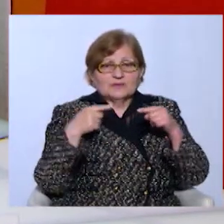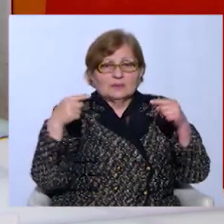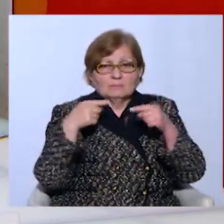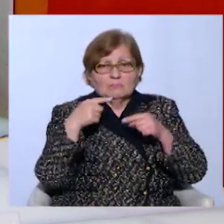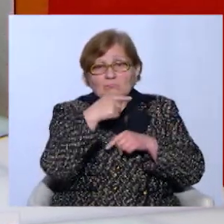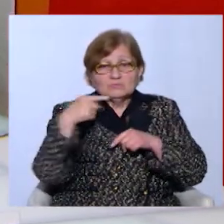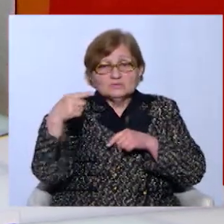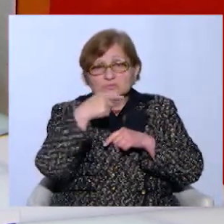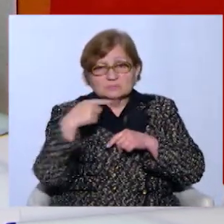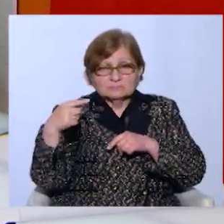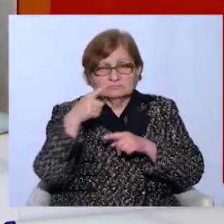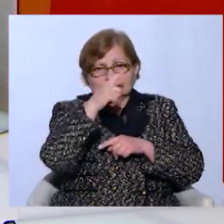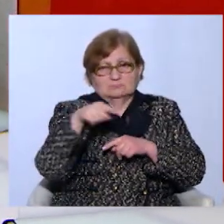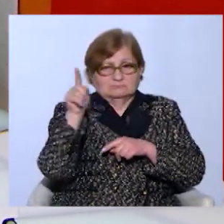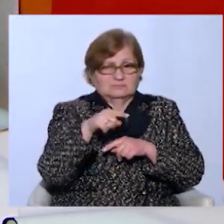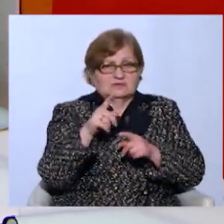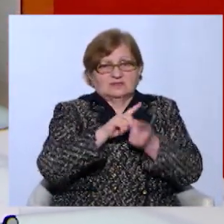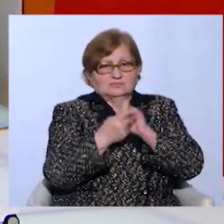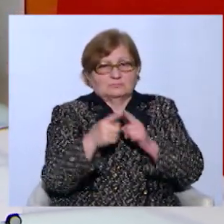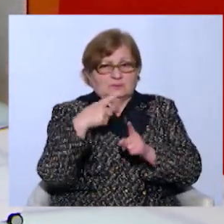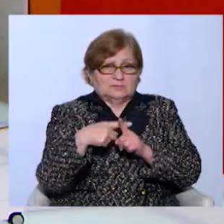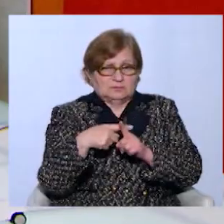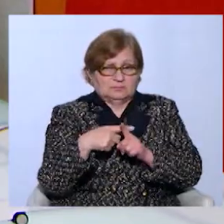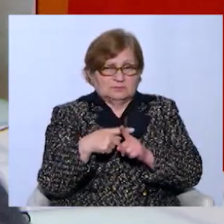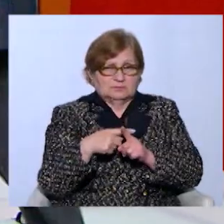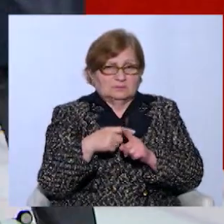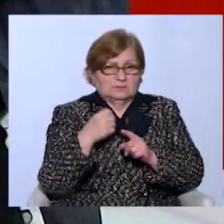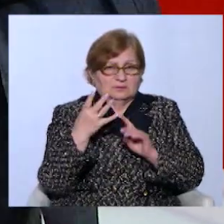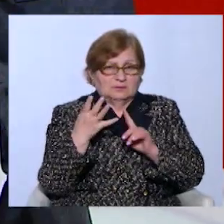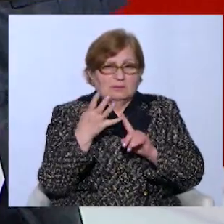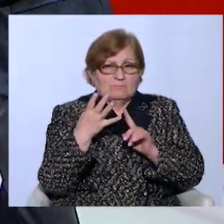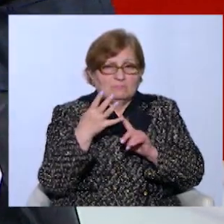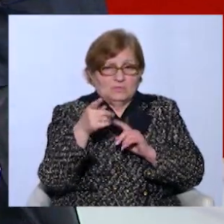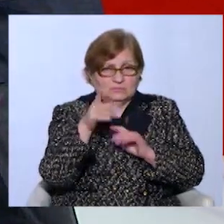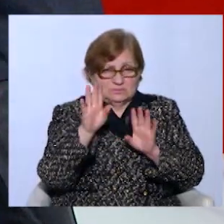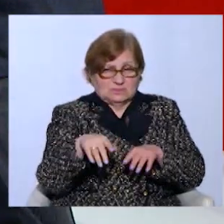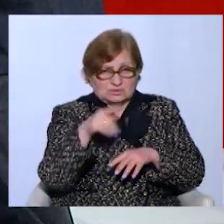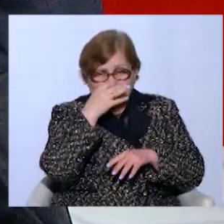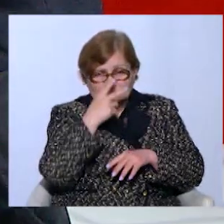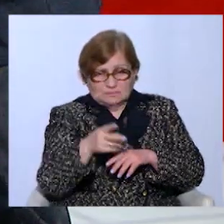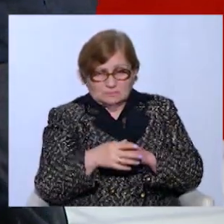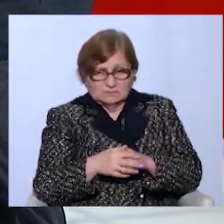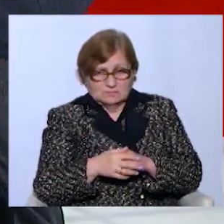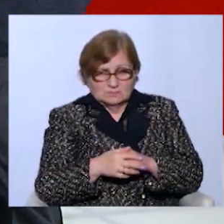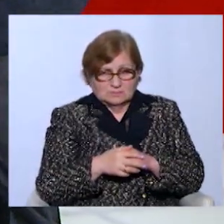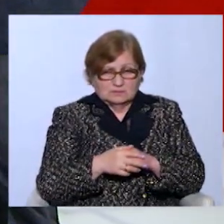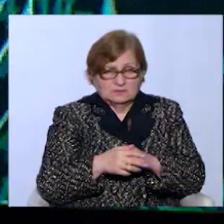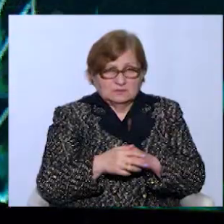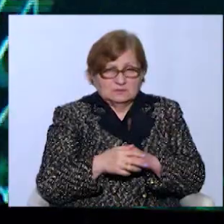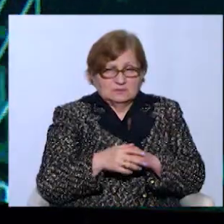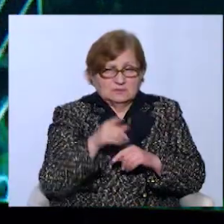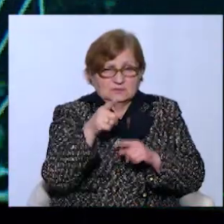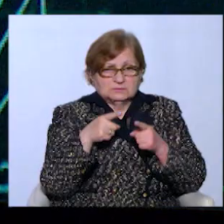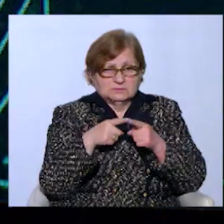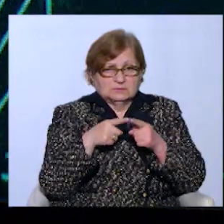ერთმანეთს აბათილებს და ხდება მაინც რჩება დადებითი. და მოდით ახლა მეოთხედიც დაგვრჩა. აი მოდით ავიღოთ ეს